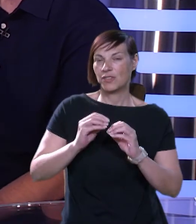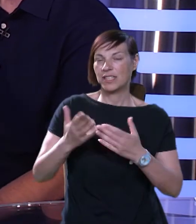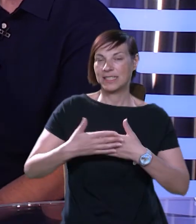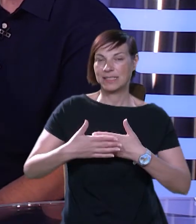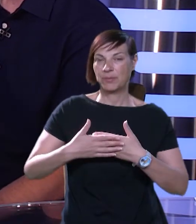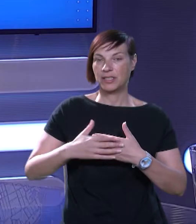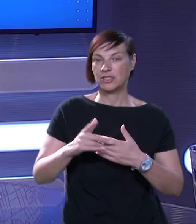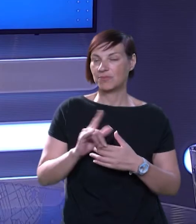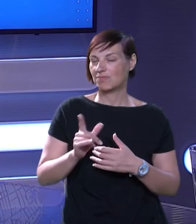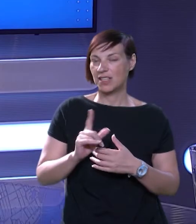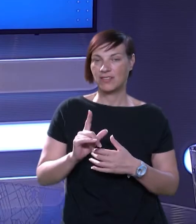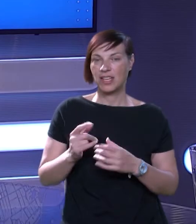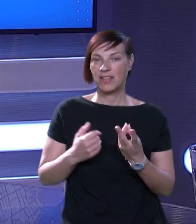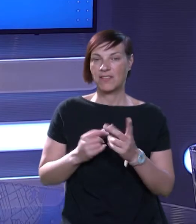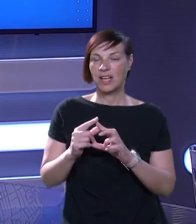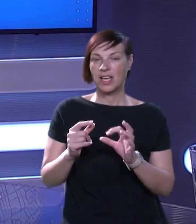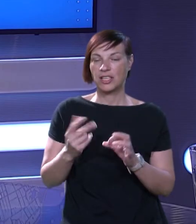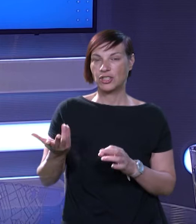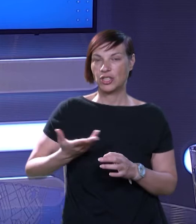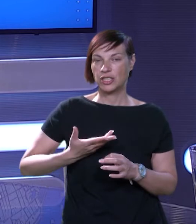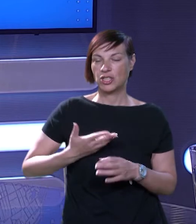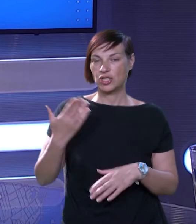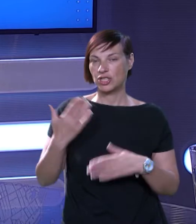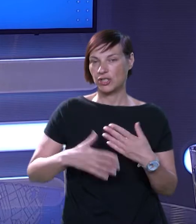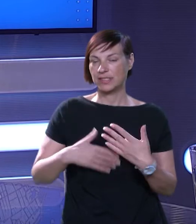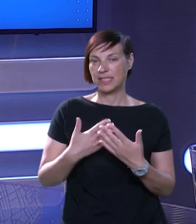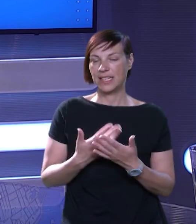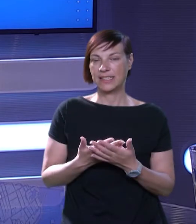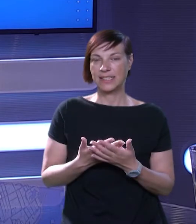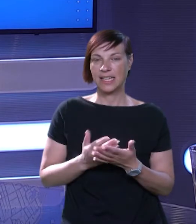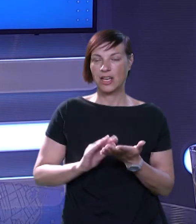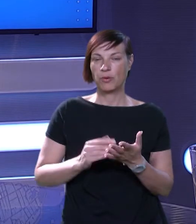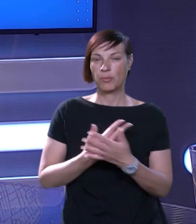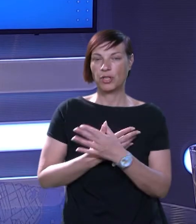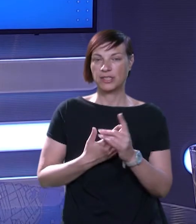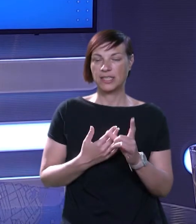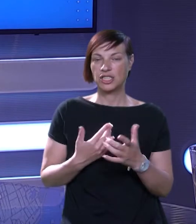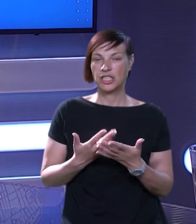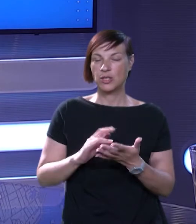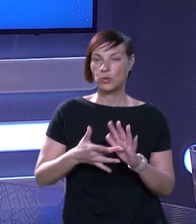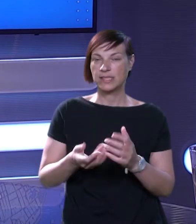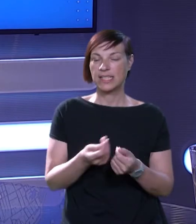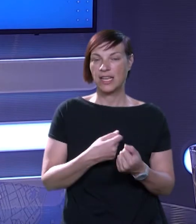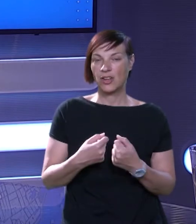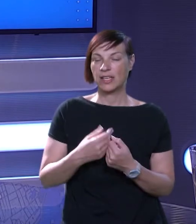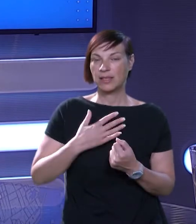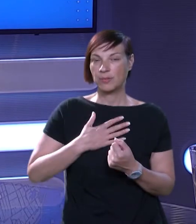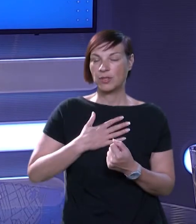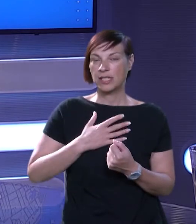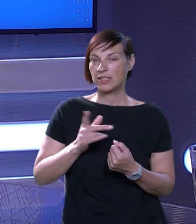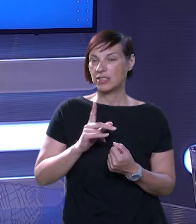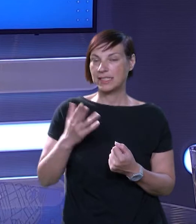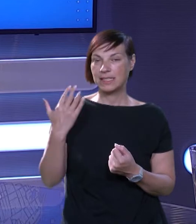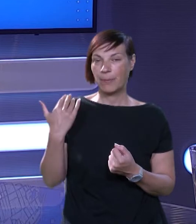pothvatu? Ma ne, naravno da ne. Vlado, moram spomenuti, Vlado je došao naravno zadnji kao montažer u cijelu ekipu i ja s Vladom